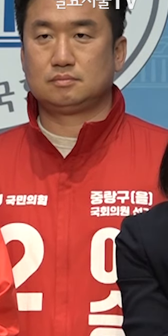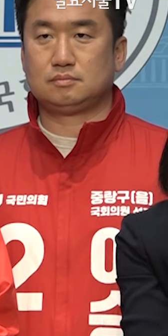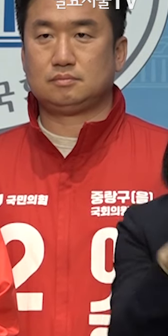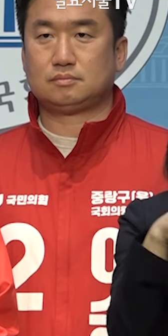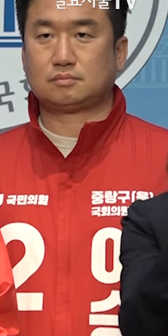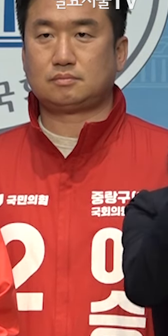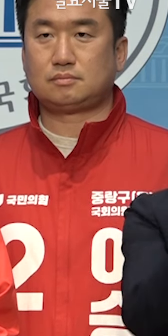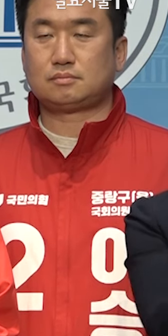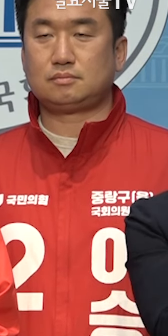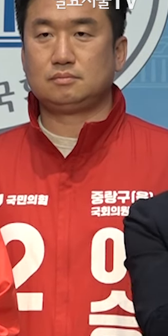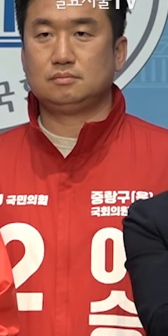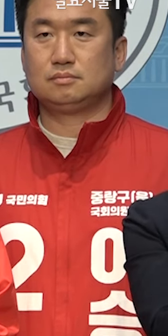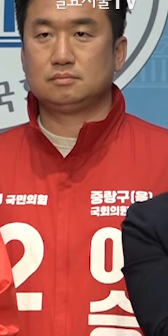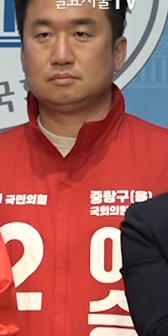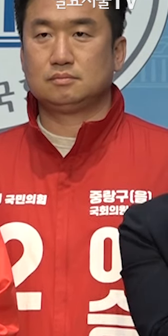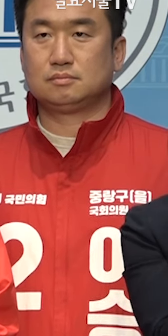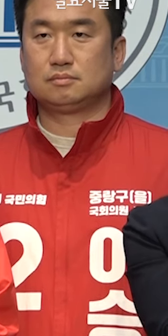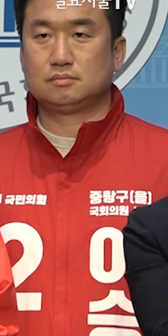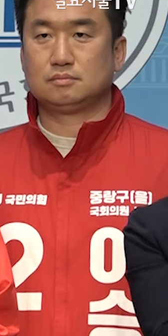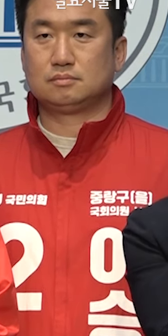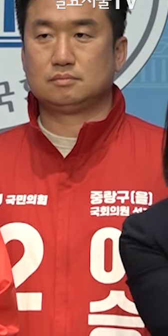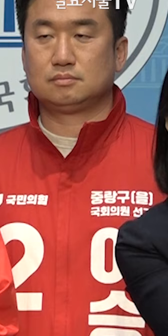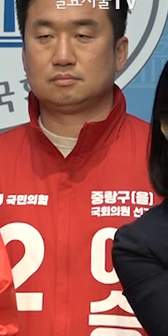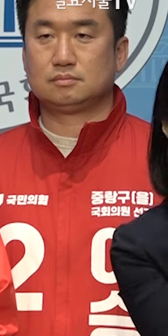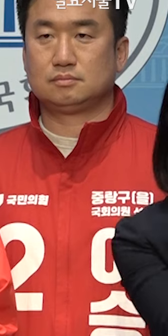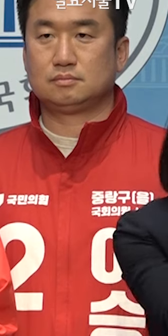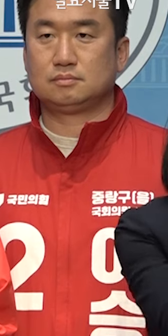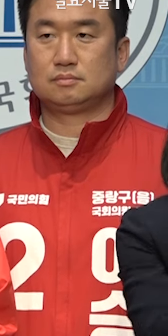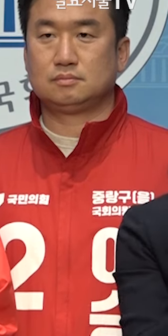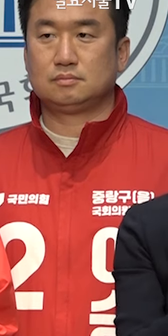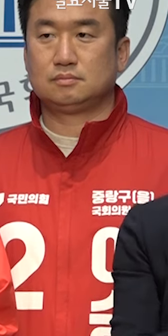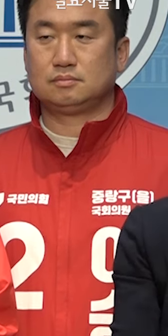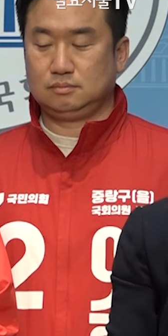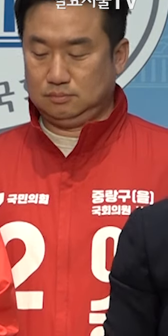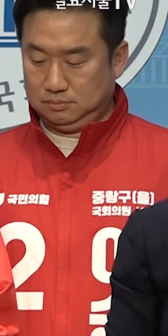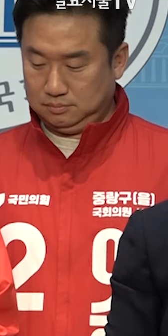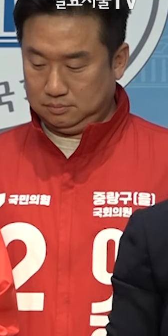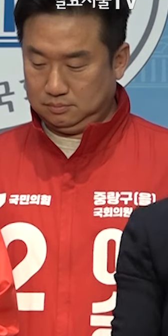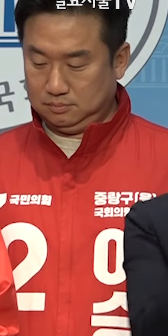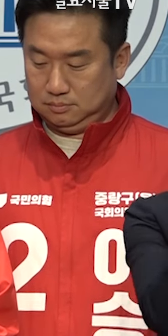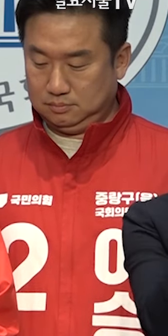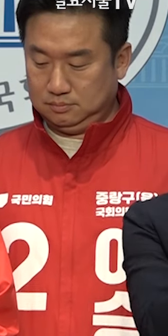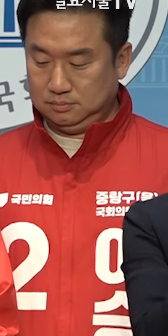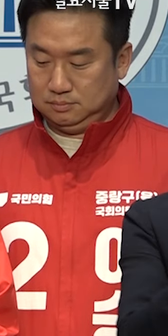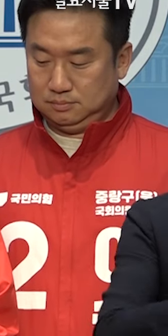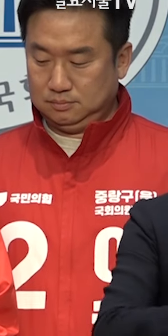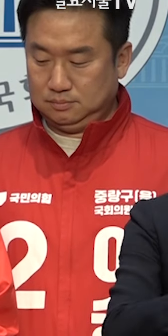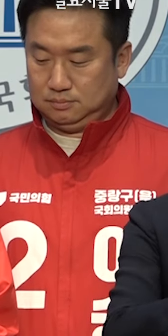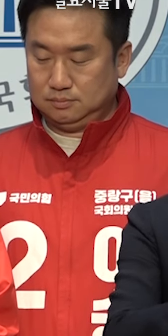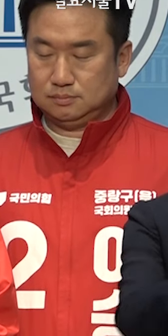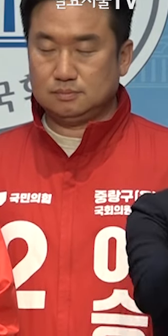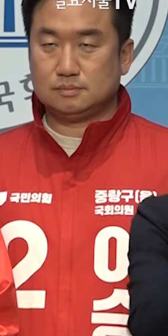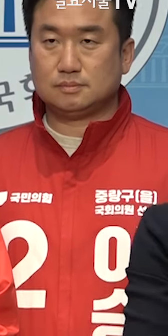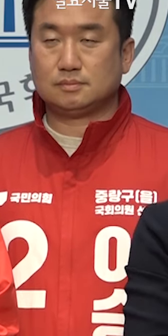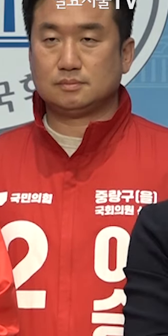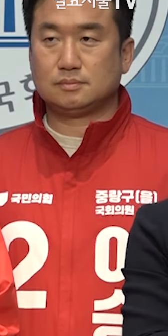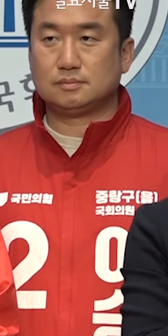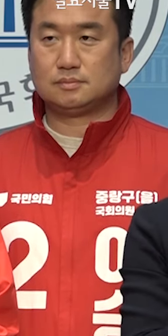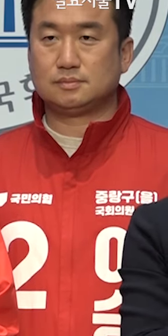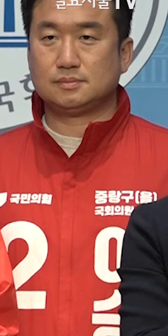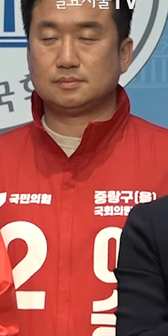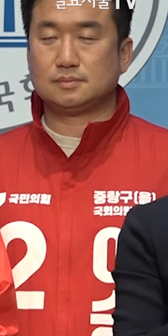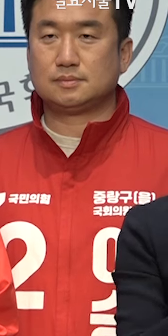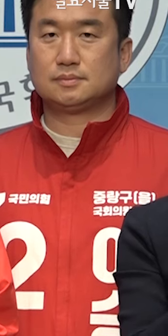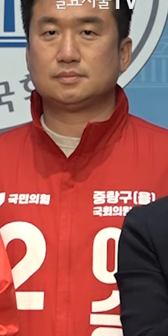조국 혁신당 후보자들의 면면을 보십시오 대학생 딸 앞으로 사기성 대출을 받아 알짜